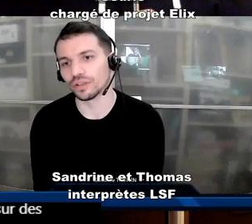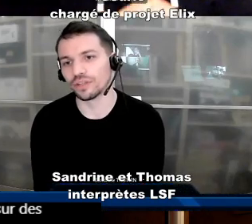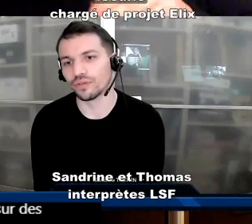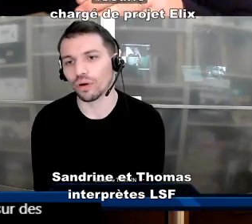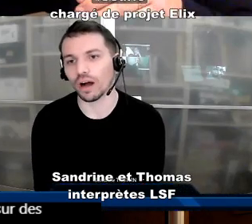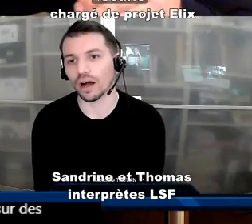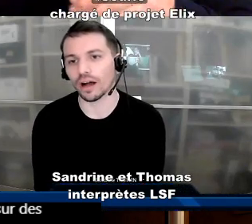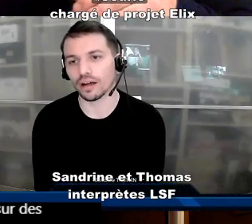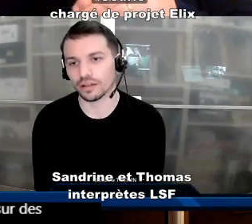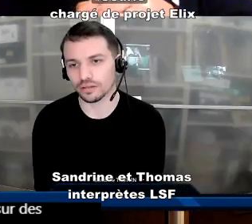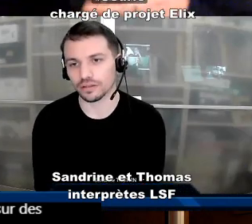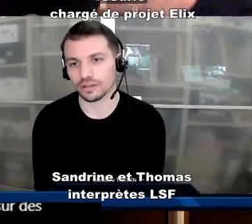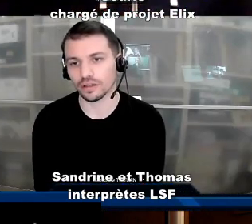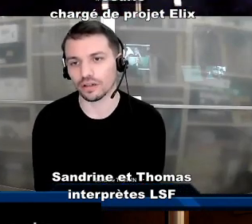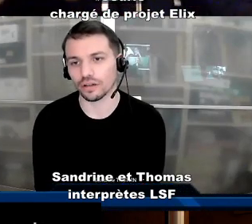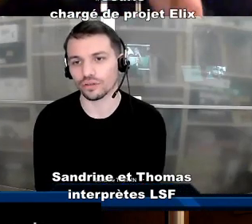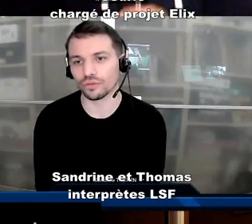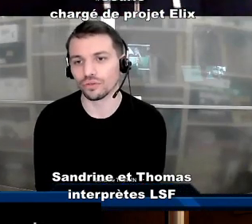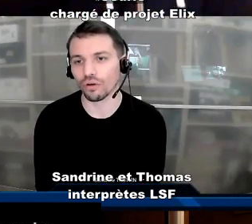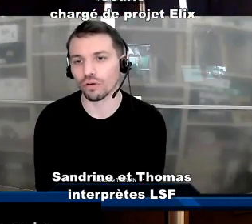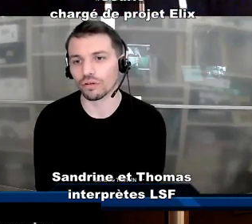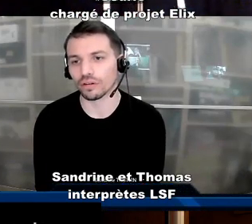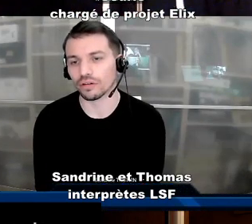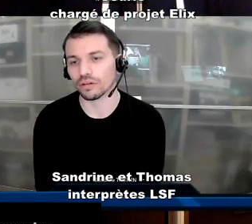Donc, le niveau A1,